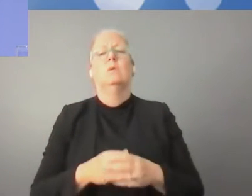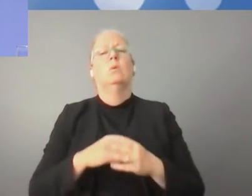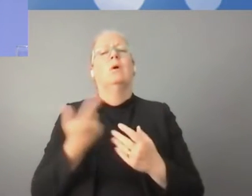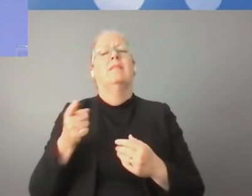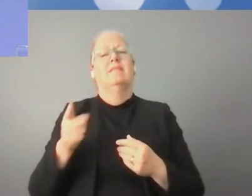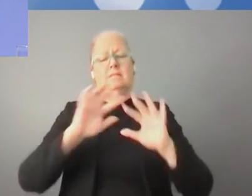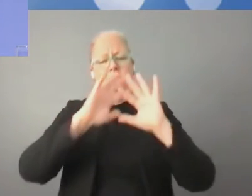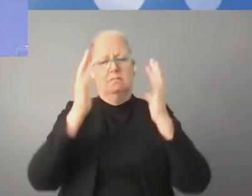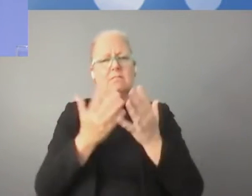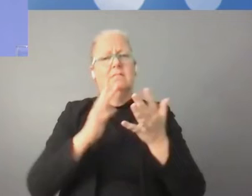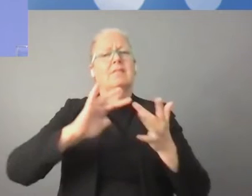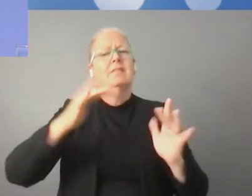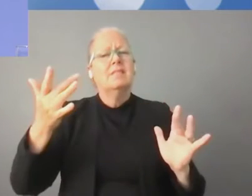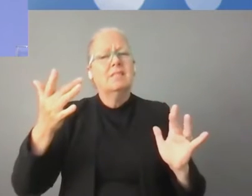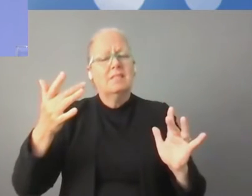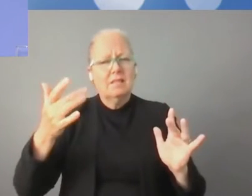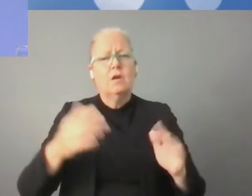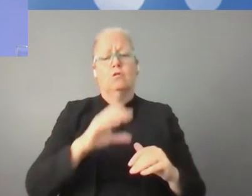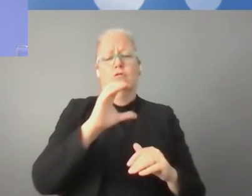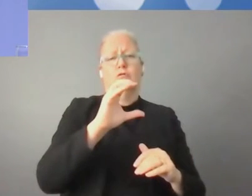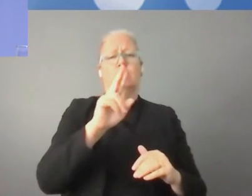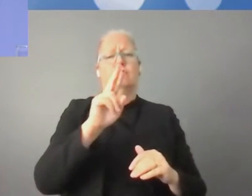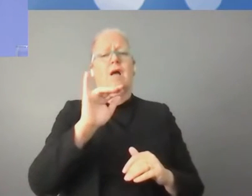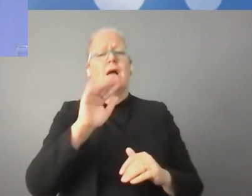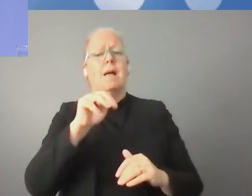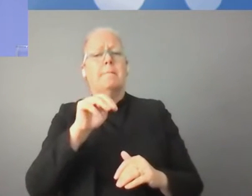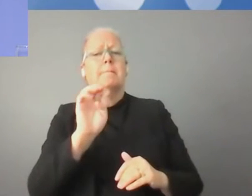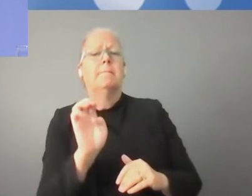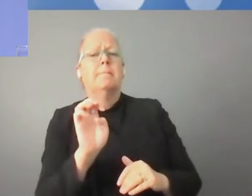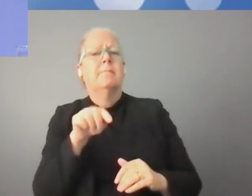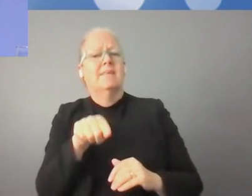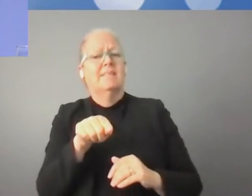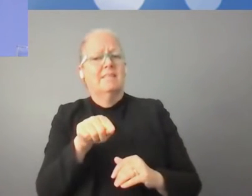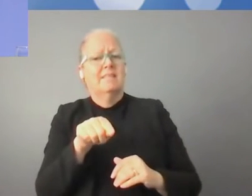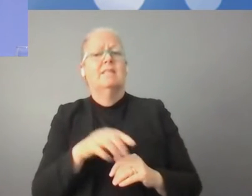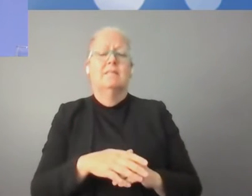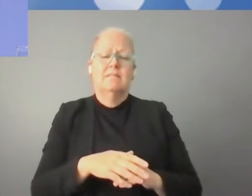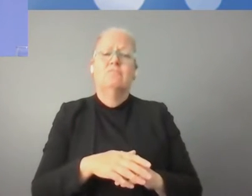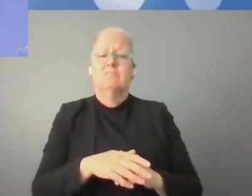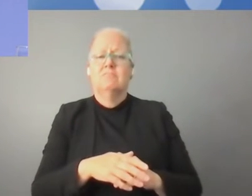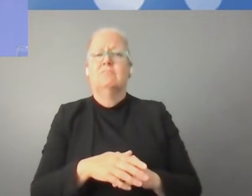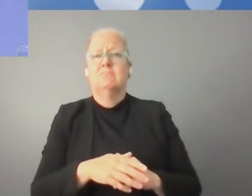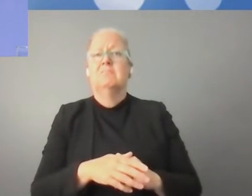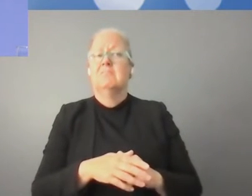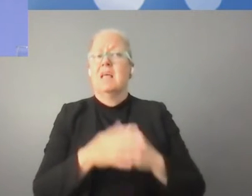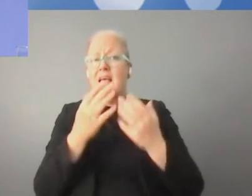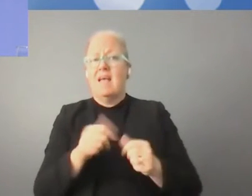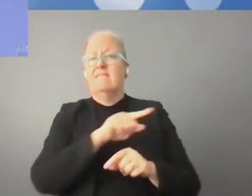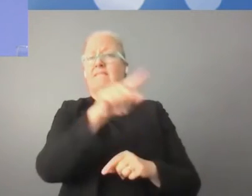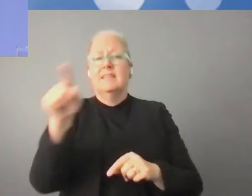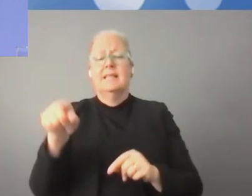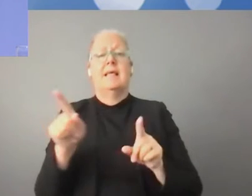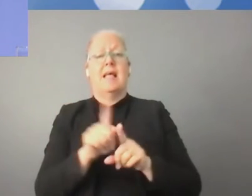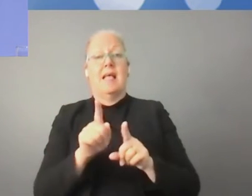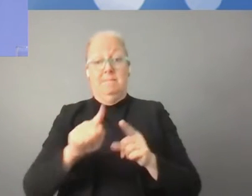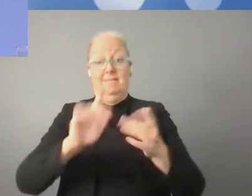государства, которые манипулируют информацией и инфраструктурой, и для этого нужно найти решение. Третья угроза – давайте будем об этом